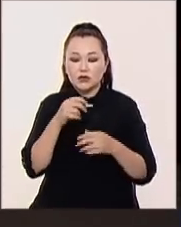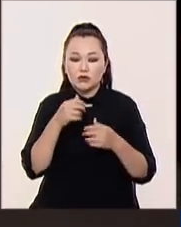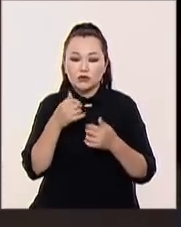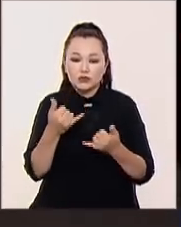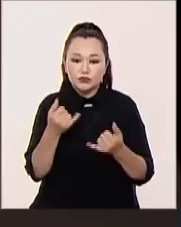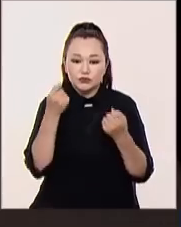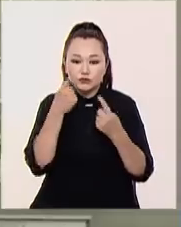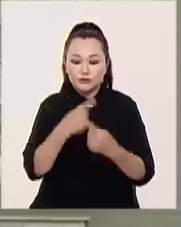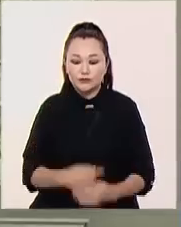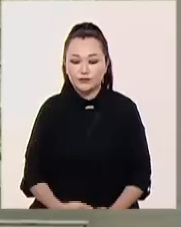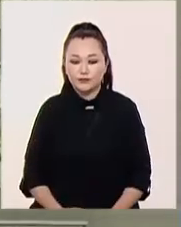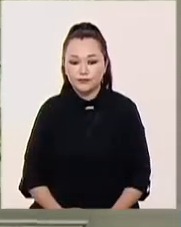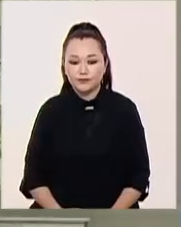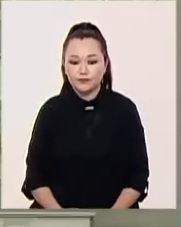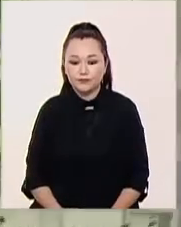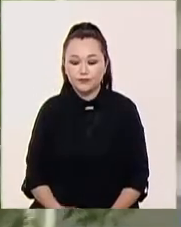Габдуллина.